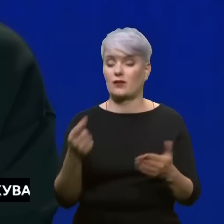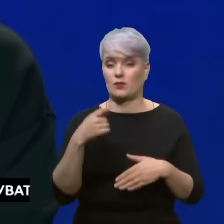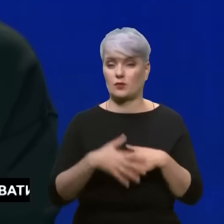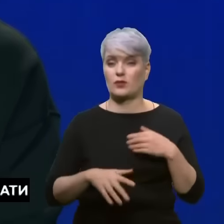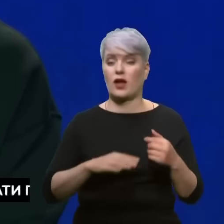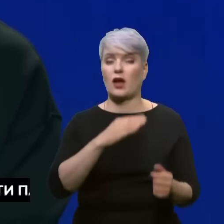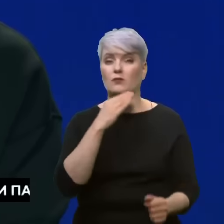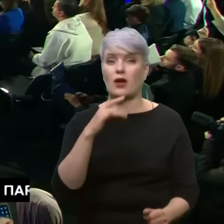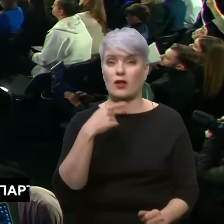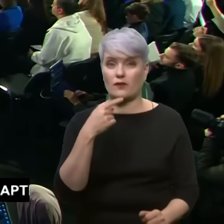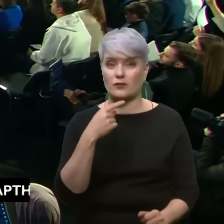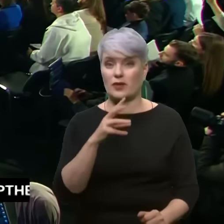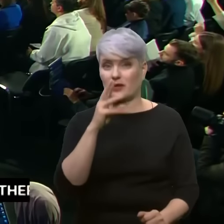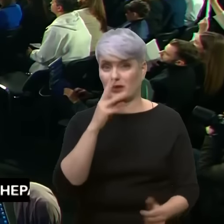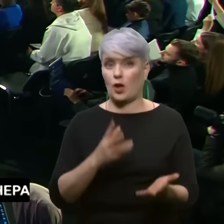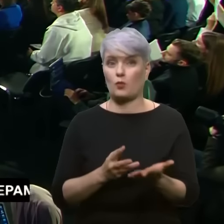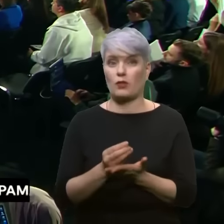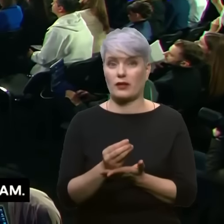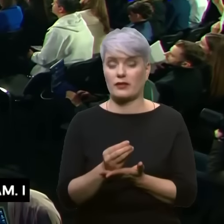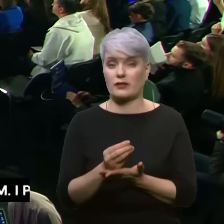про це говорив, заробітну плату їм